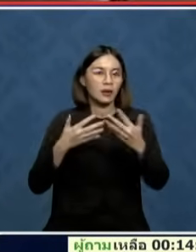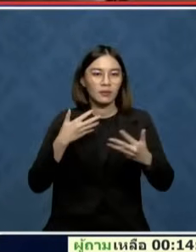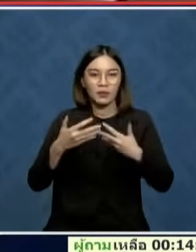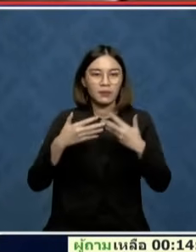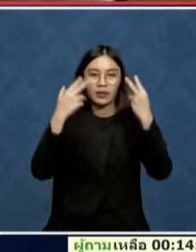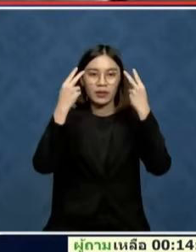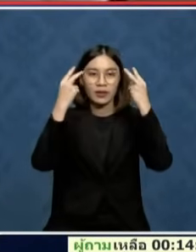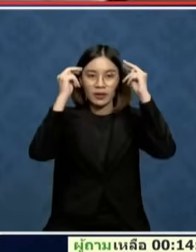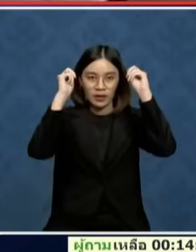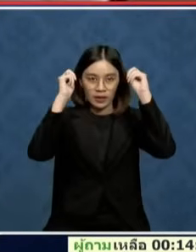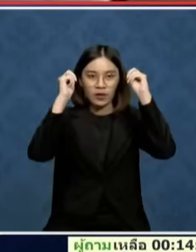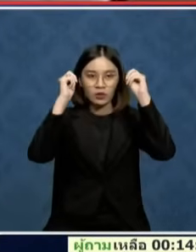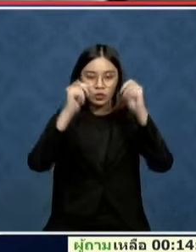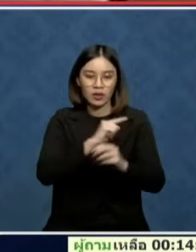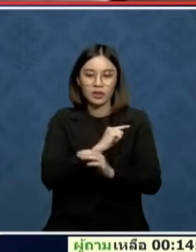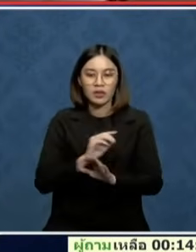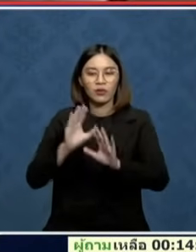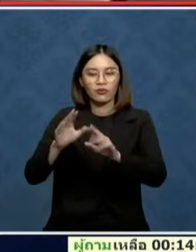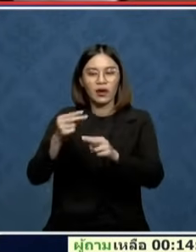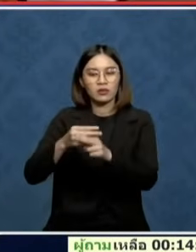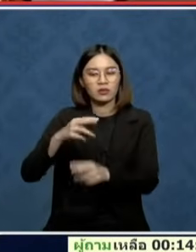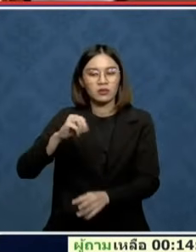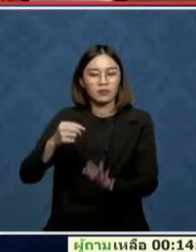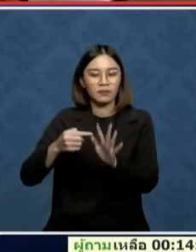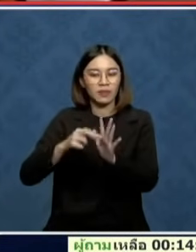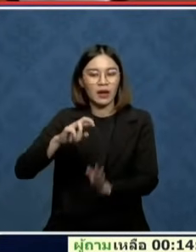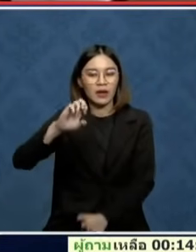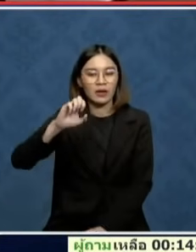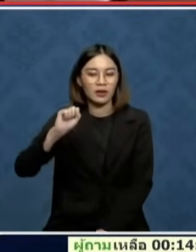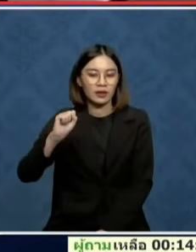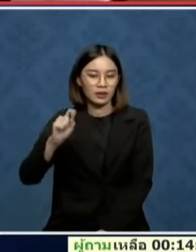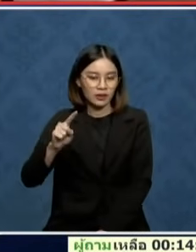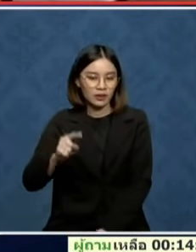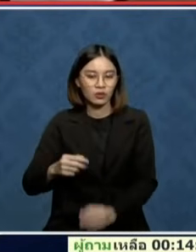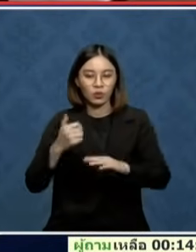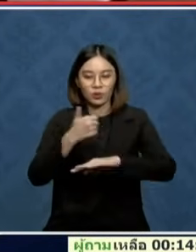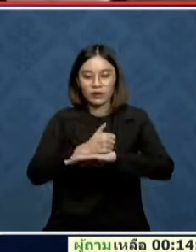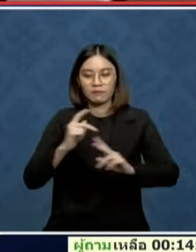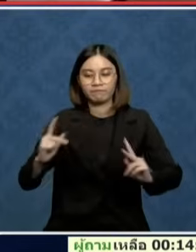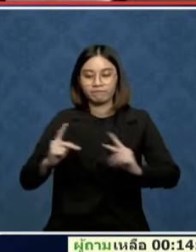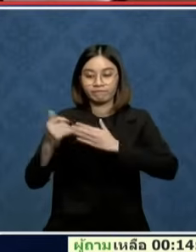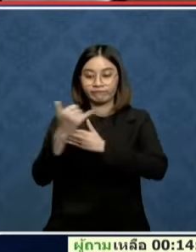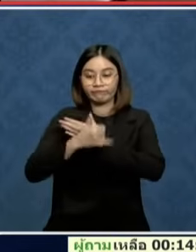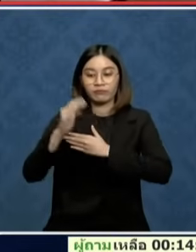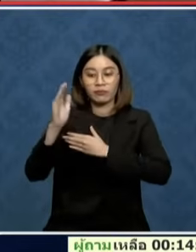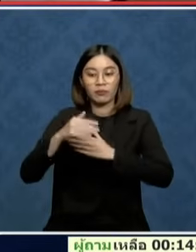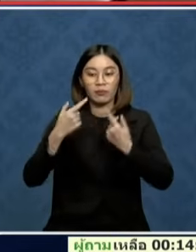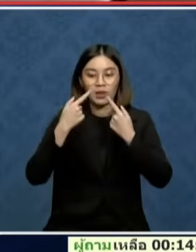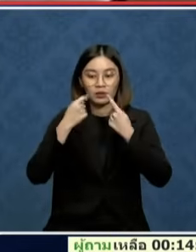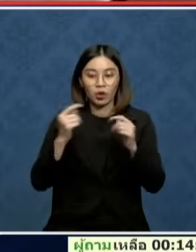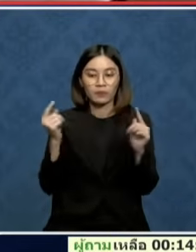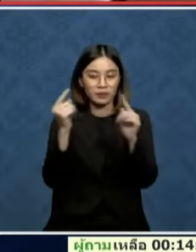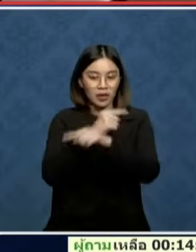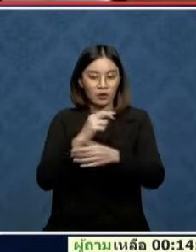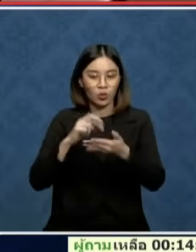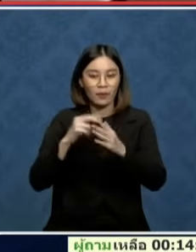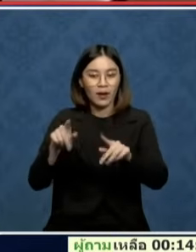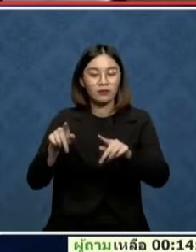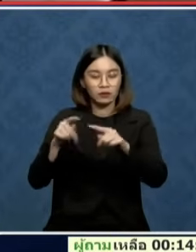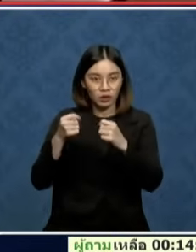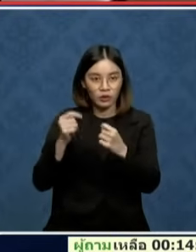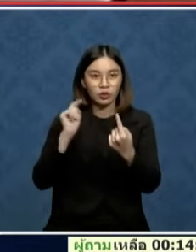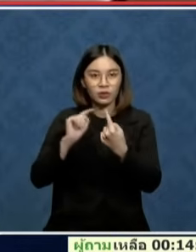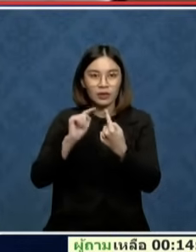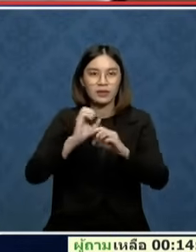านนายกรัฐมนตรีมอบท่านมาลิศท่านรัฐมนตรีว่าการกระทรวงการต่างประเทศมาตอบแทนก็หวังว่าจะเป็นการตอบนะครับ